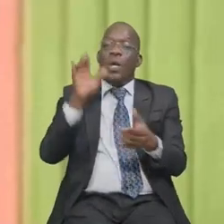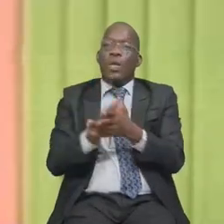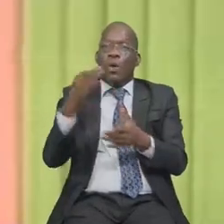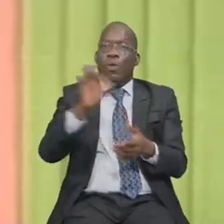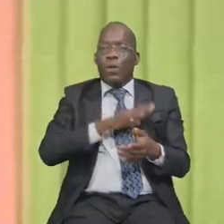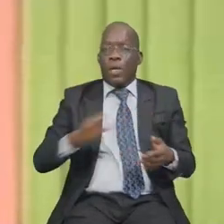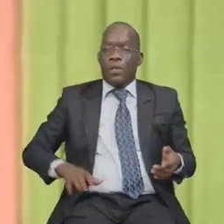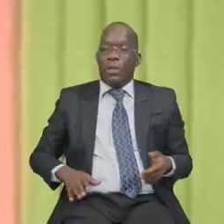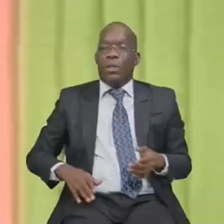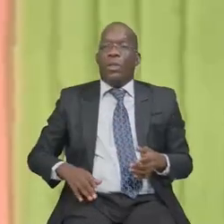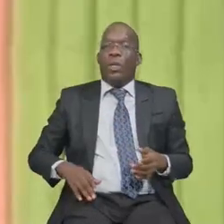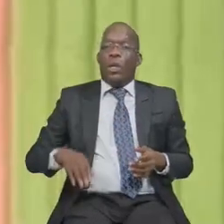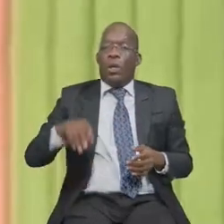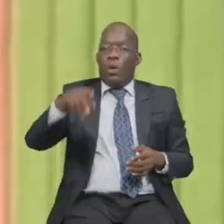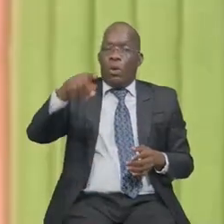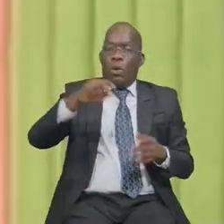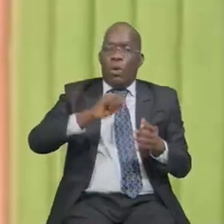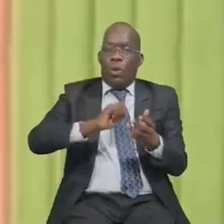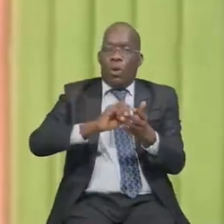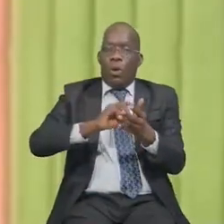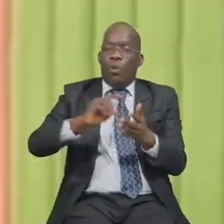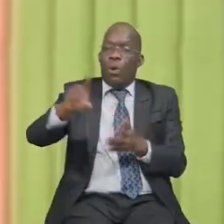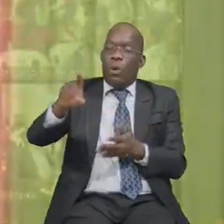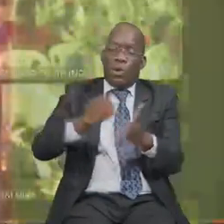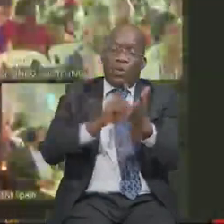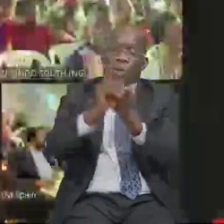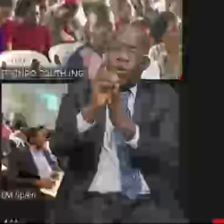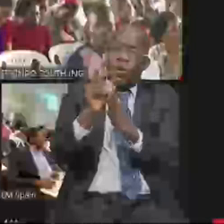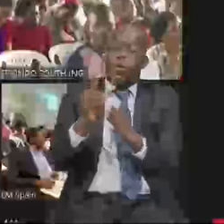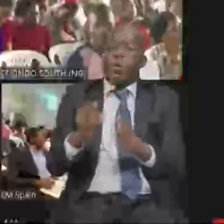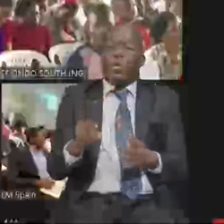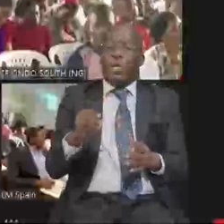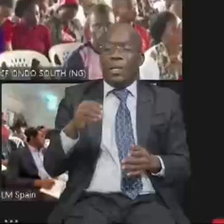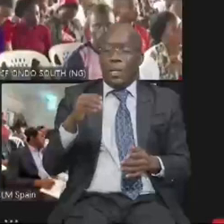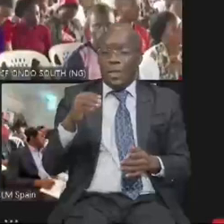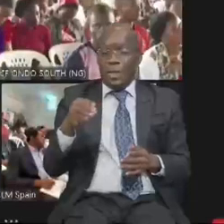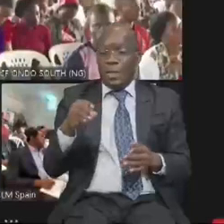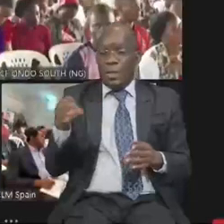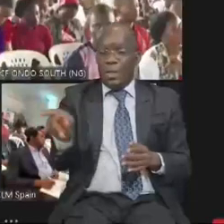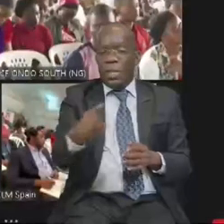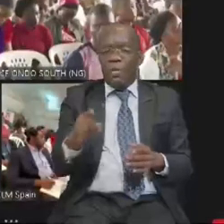pour lire et ne punir pas, qu'il soit meilleur,